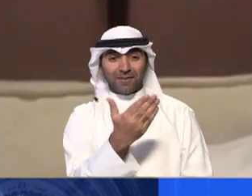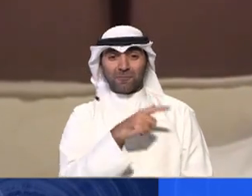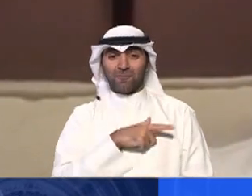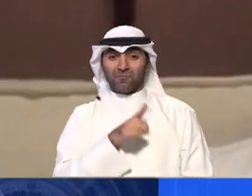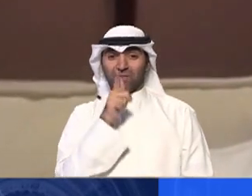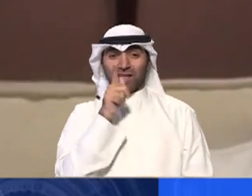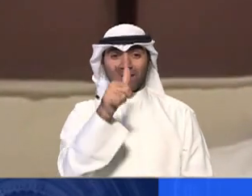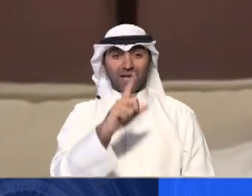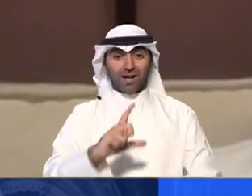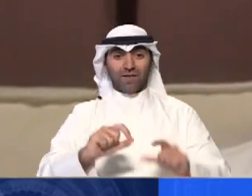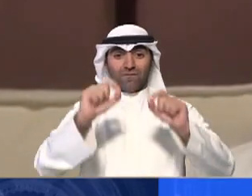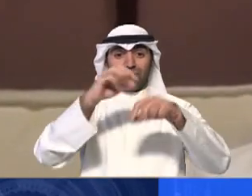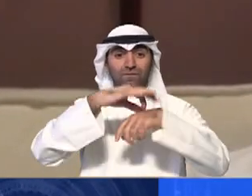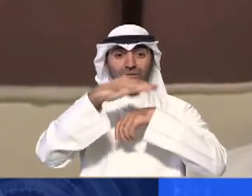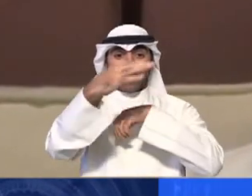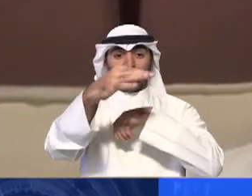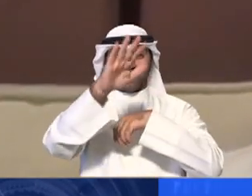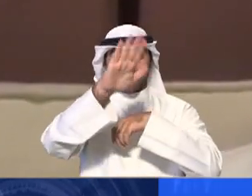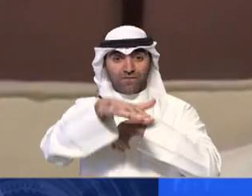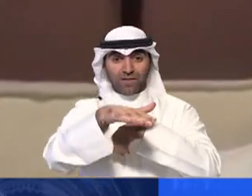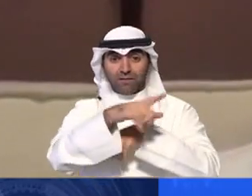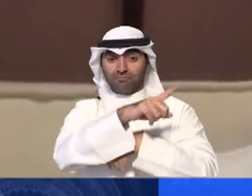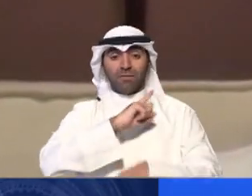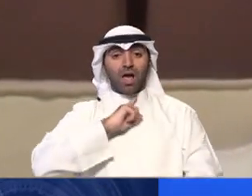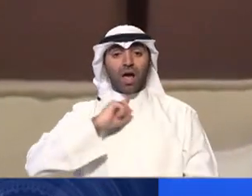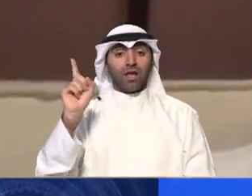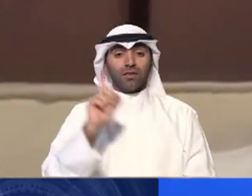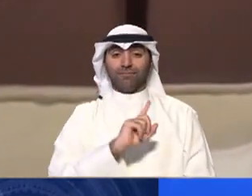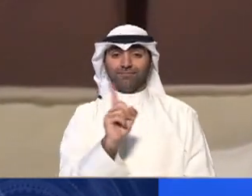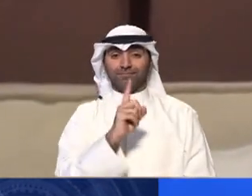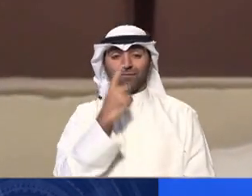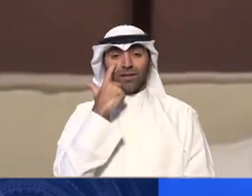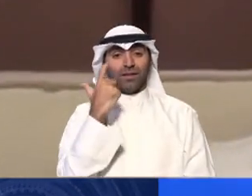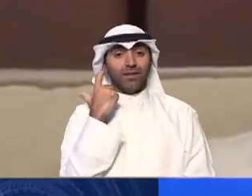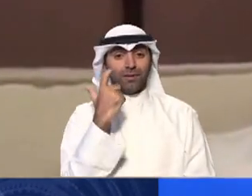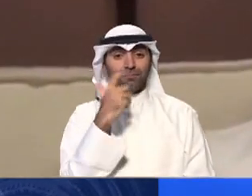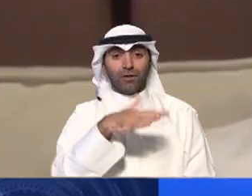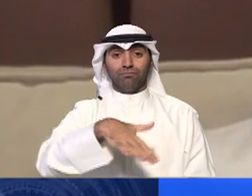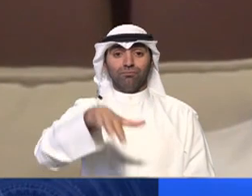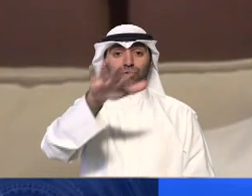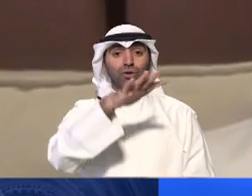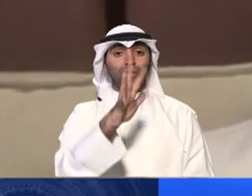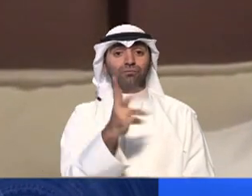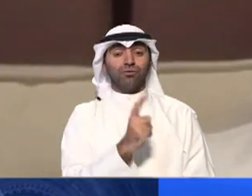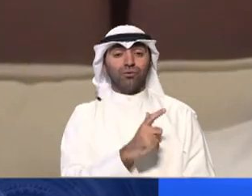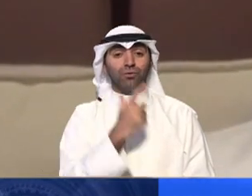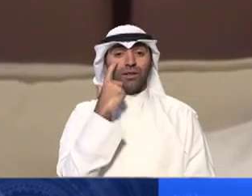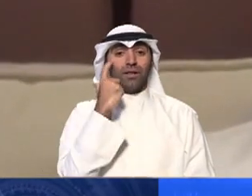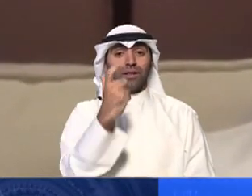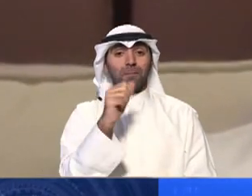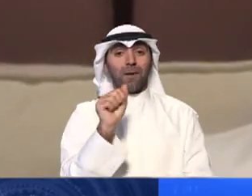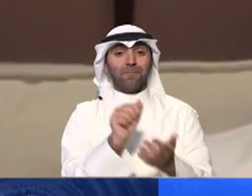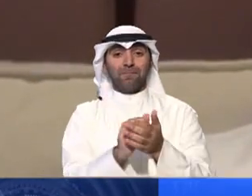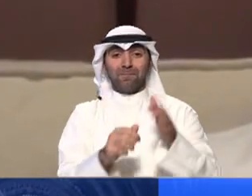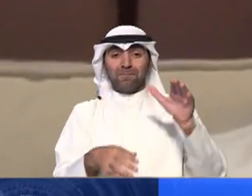عالية. المرض ترى يعني مو خطر، المرض يبيله بس شوية مجابل، يبيله